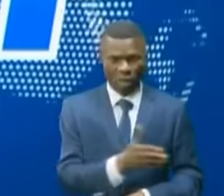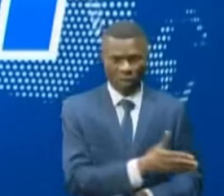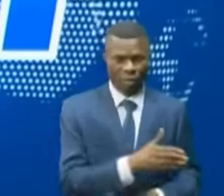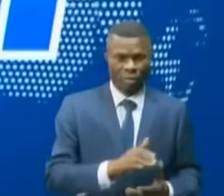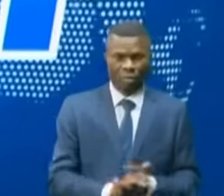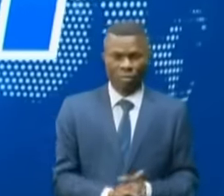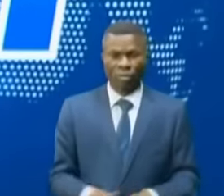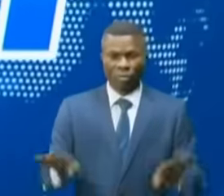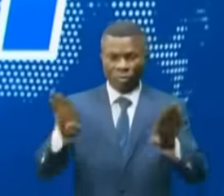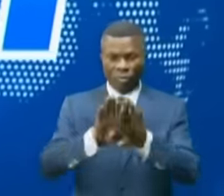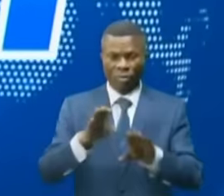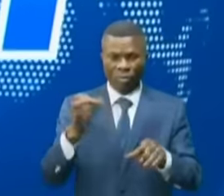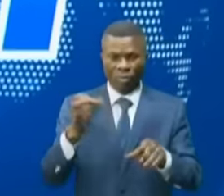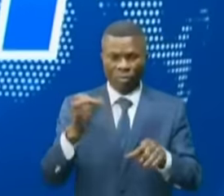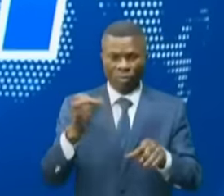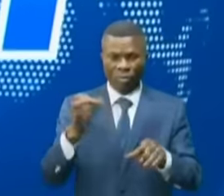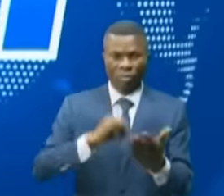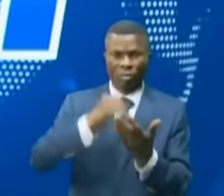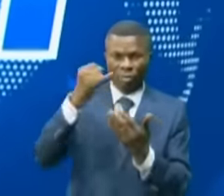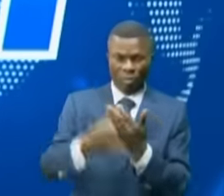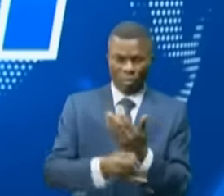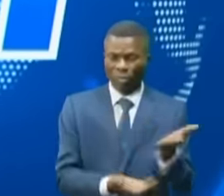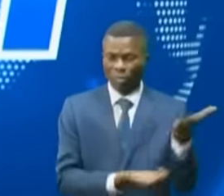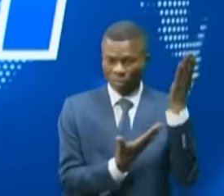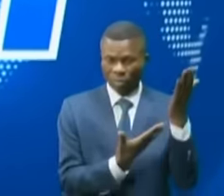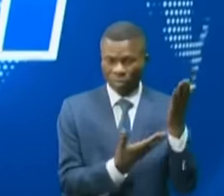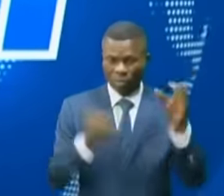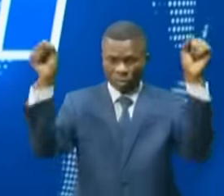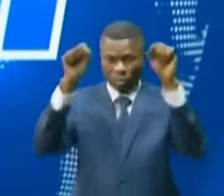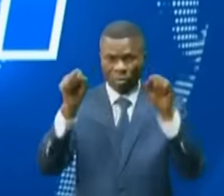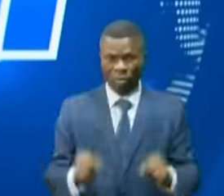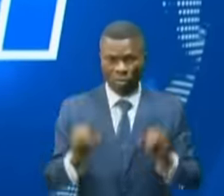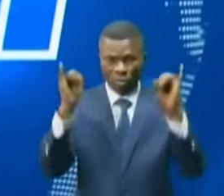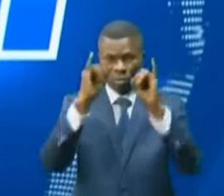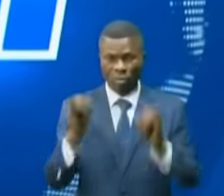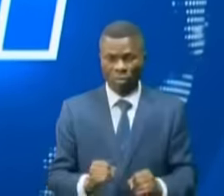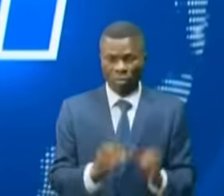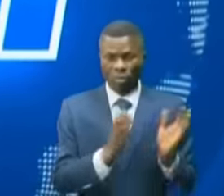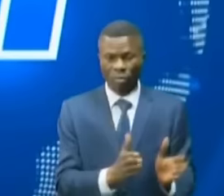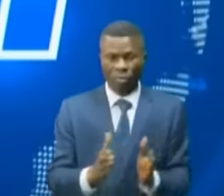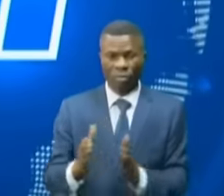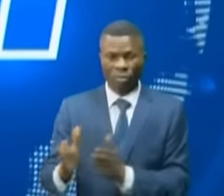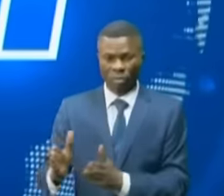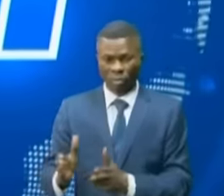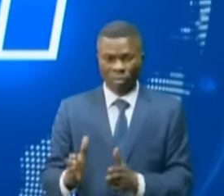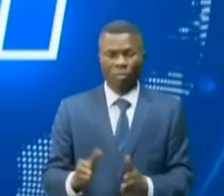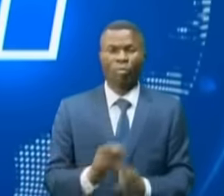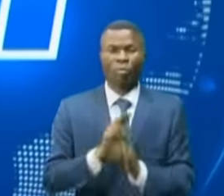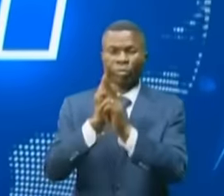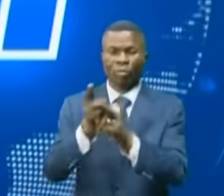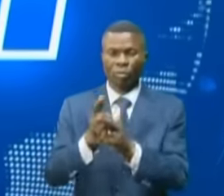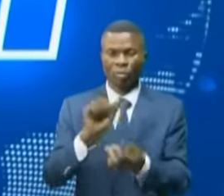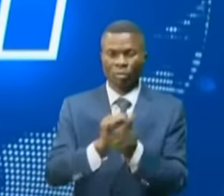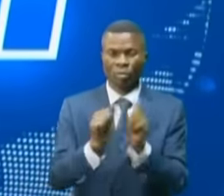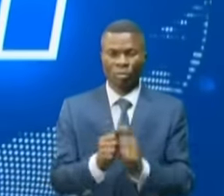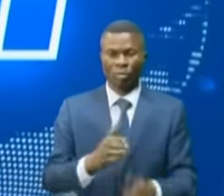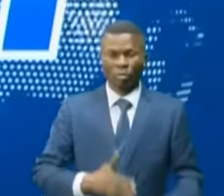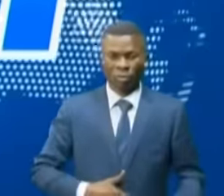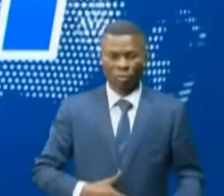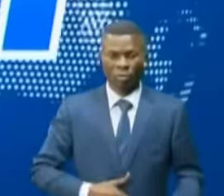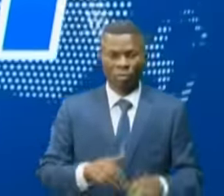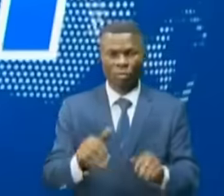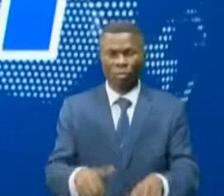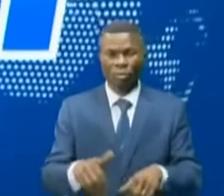Suivre la clôture des travaux sur le projet pilote des systèmes numériques pour la préparation et la réponse aux situations